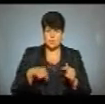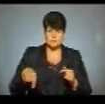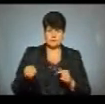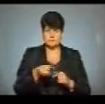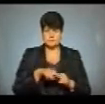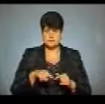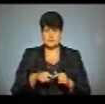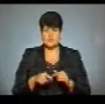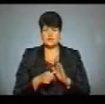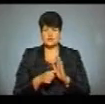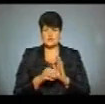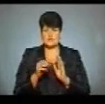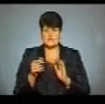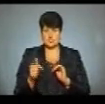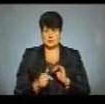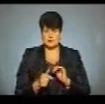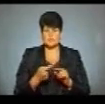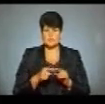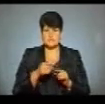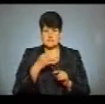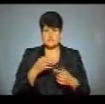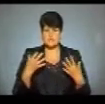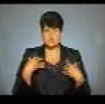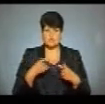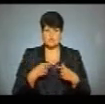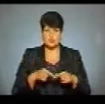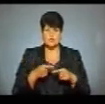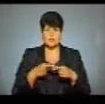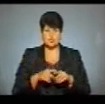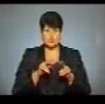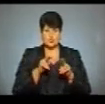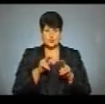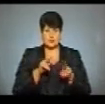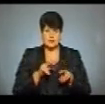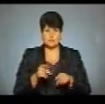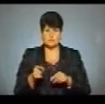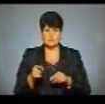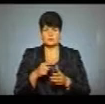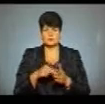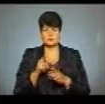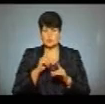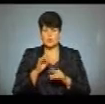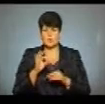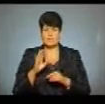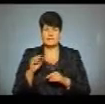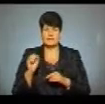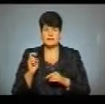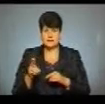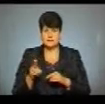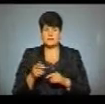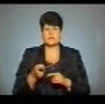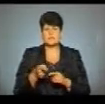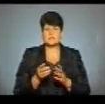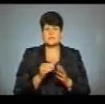цій ділянці – 600 тисяч гривень. Про це повідомив начальник відділу технічного нагляду Тернопільської міськради Олег Вітик. Конструкція кільця складається